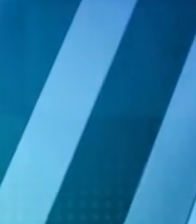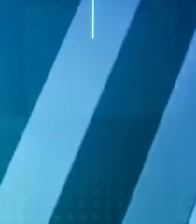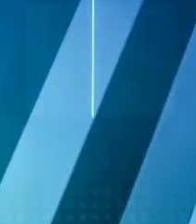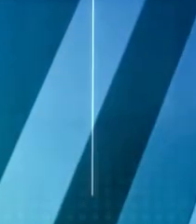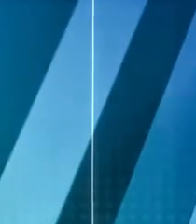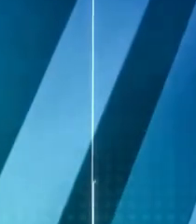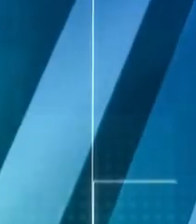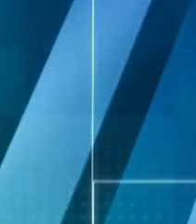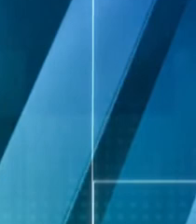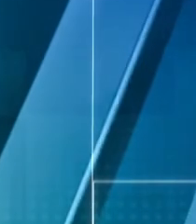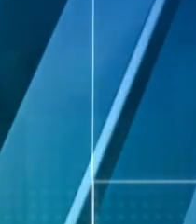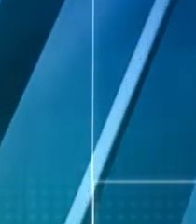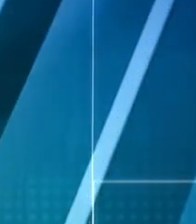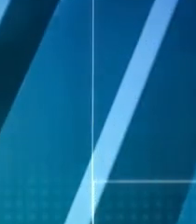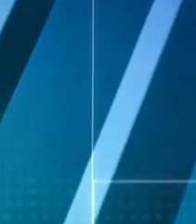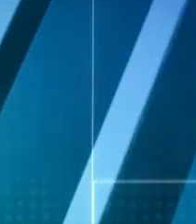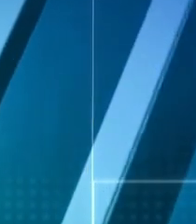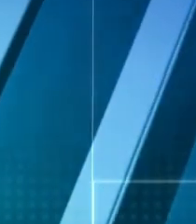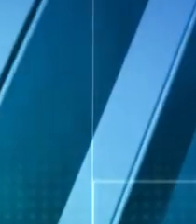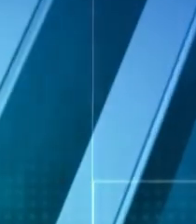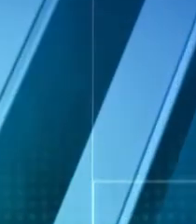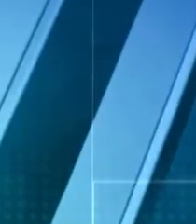МУЗЫКАЛЬНАЯ ЗАСТАВКА